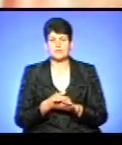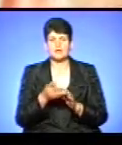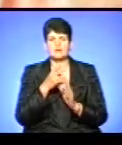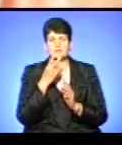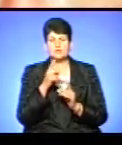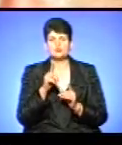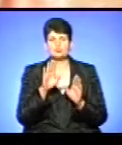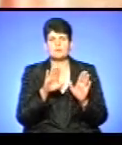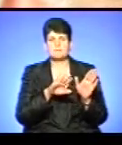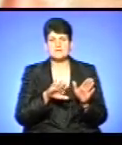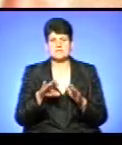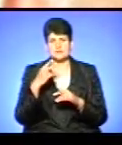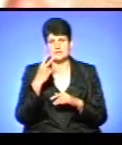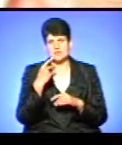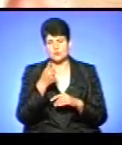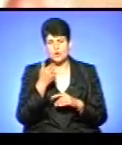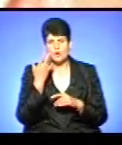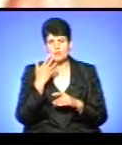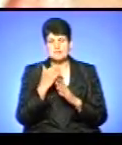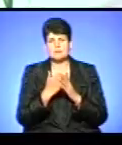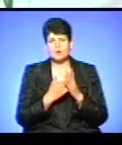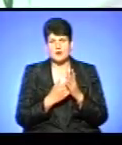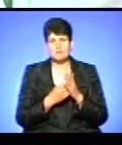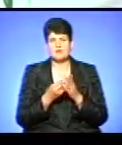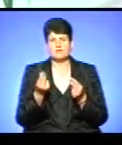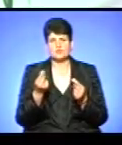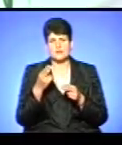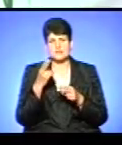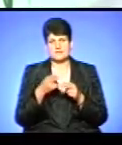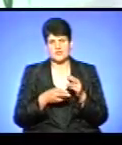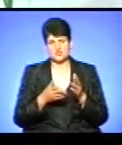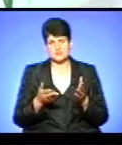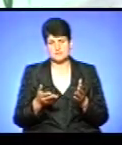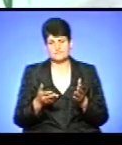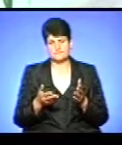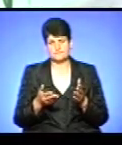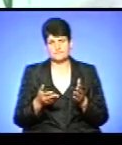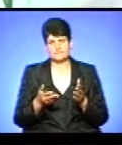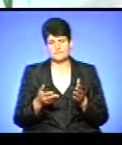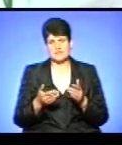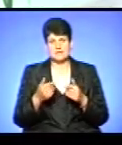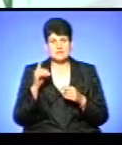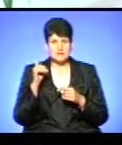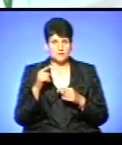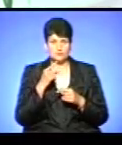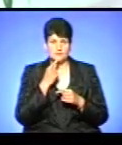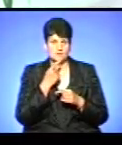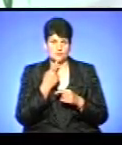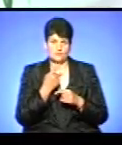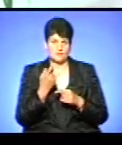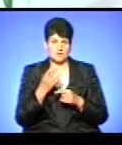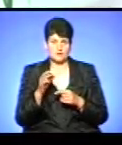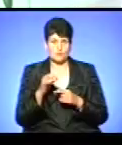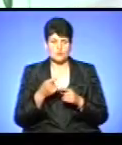буде після 2020 року, коли ця програма фінансування школи мистецтв завершиться? Ну, знаєте, тут складно казати про